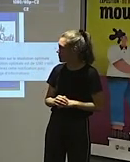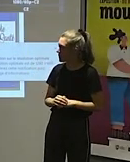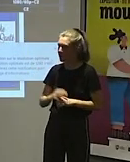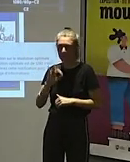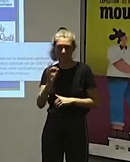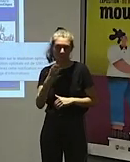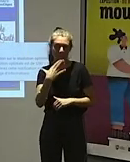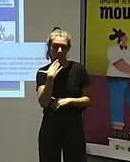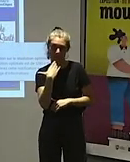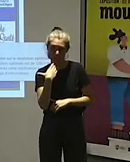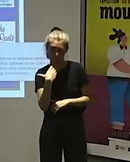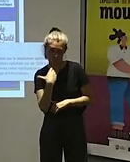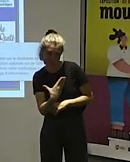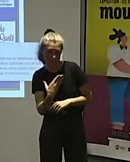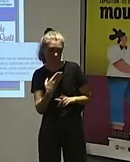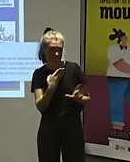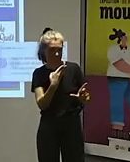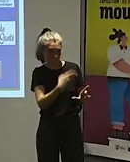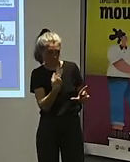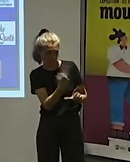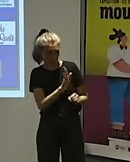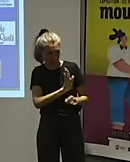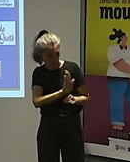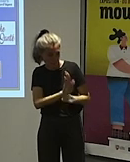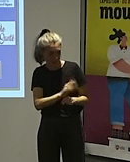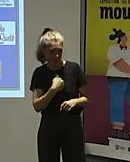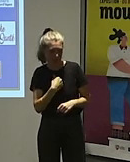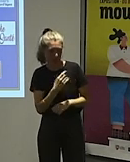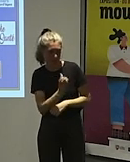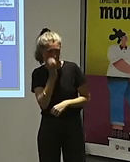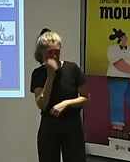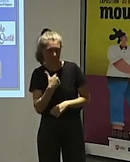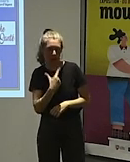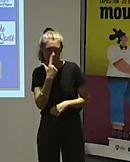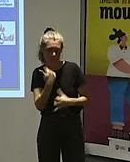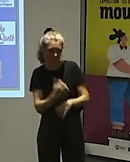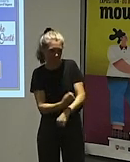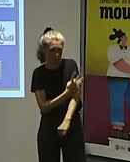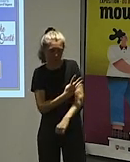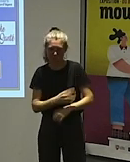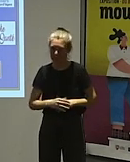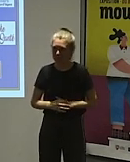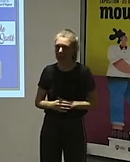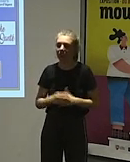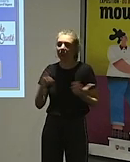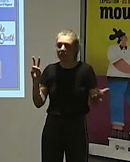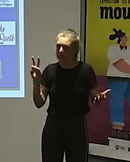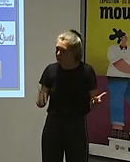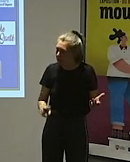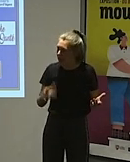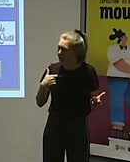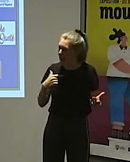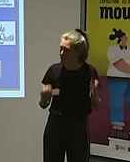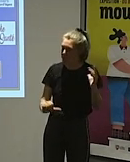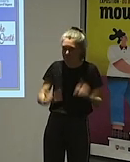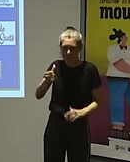Je vous remercie beaucoup déjà de votre témoignage qui me parle beaucoup. Par notamment les représentations qu'on a au sport, je vais